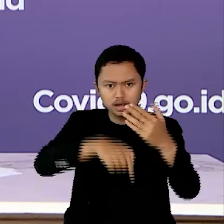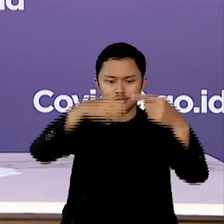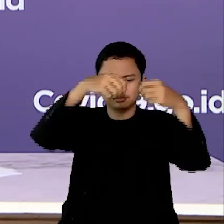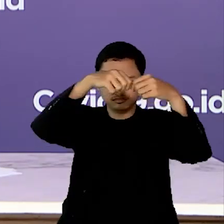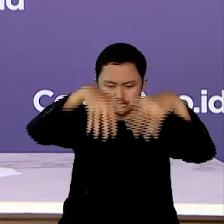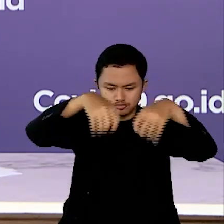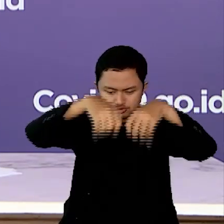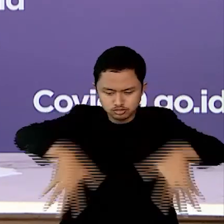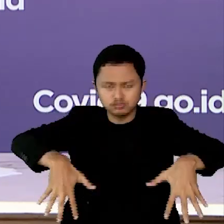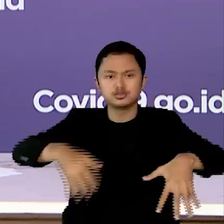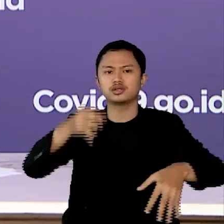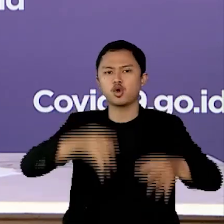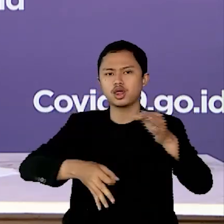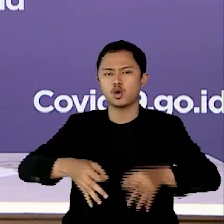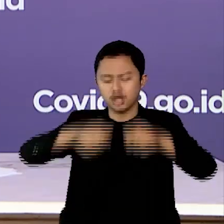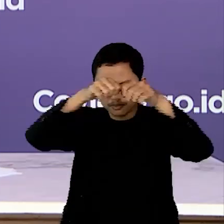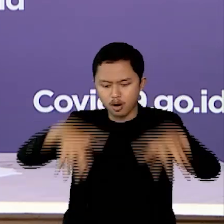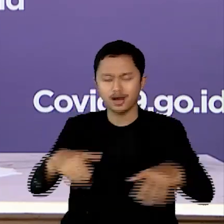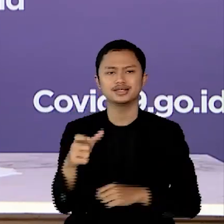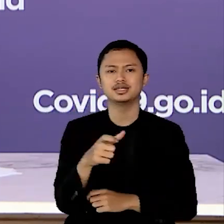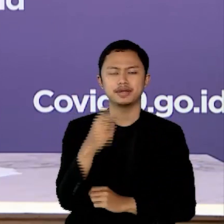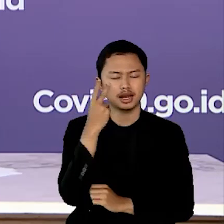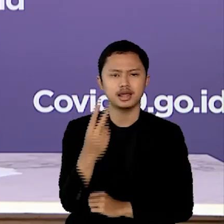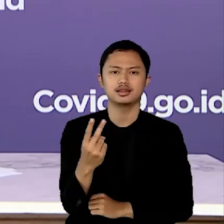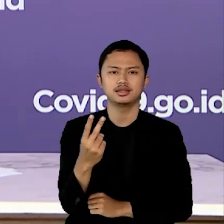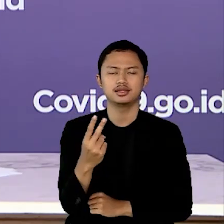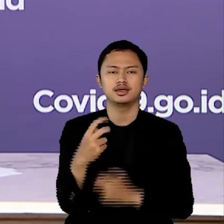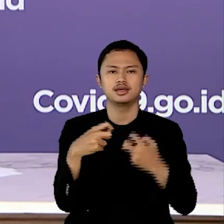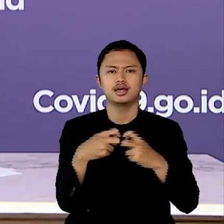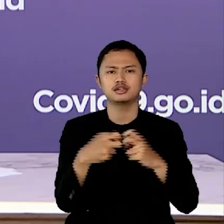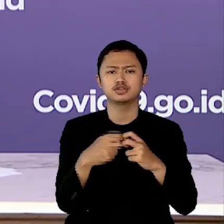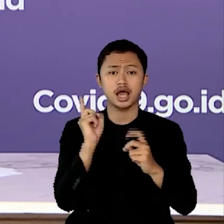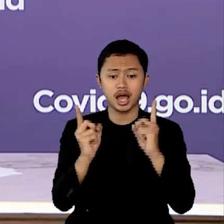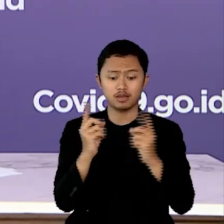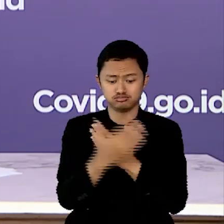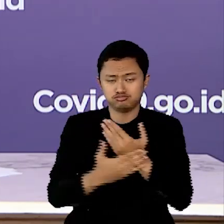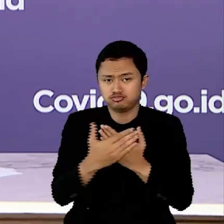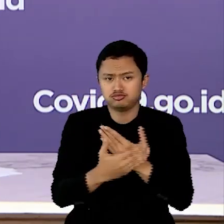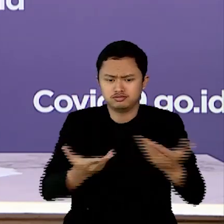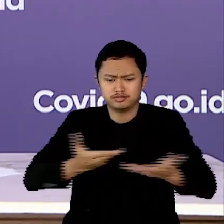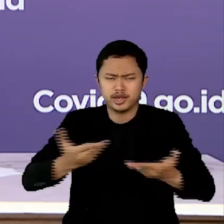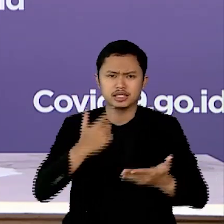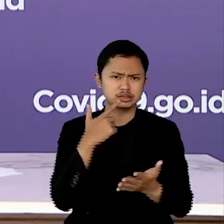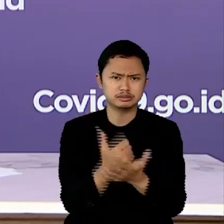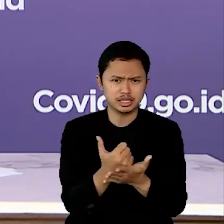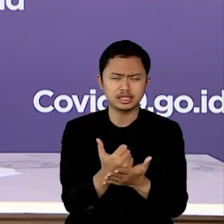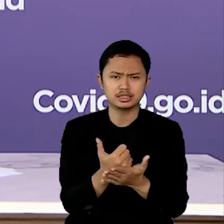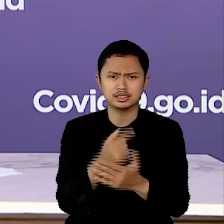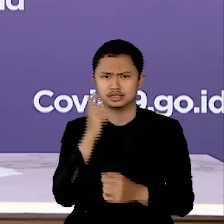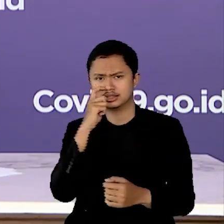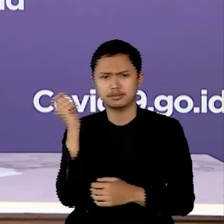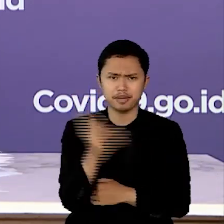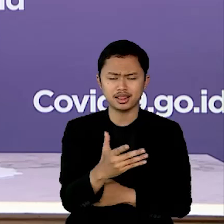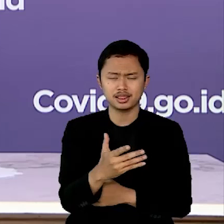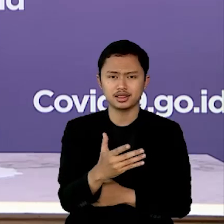kecamatan penanganan yang dilakukan dengan spesifik dan tepat sasaran tentunya akan berdampak lebih cepat dalam perbaikan